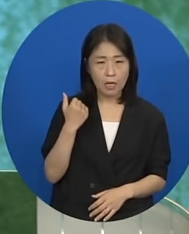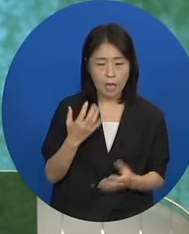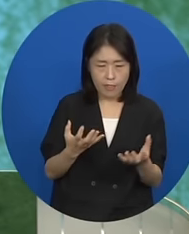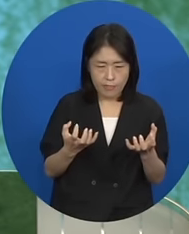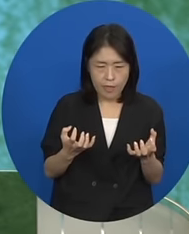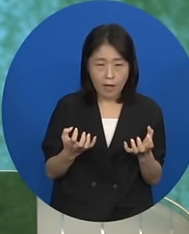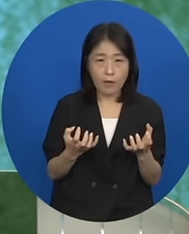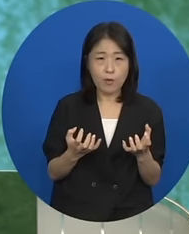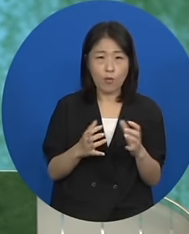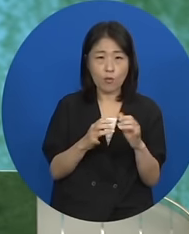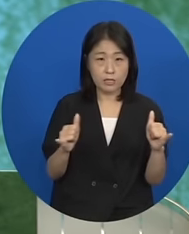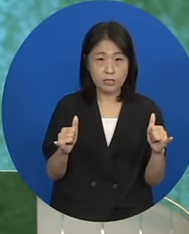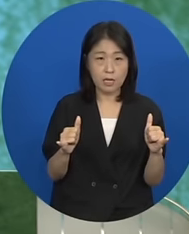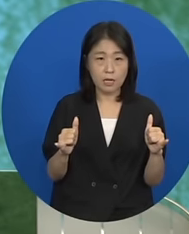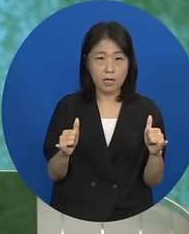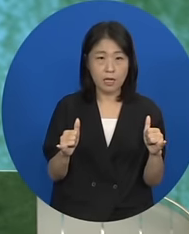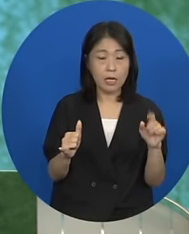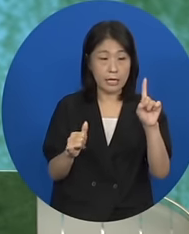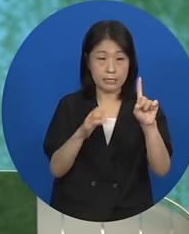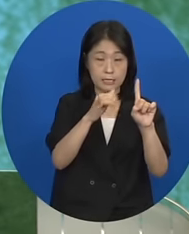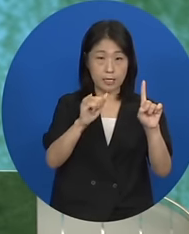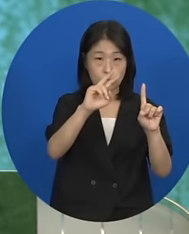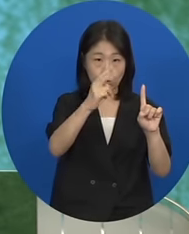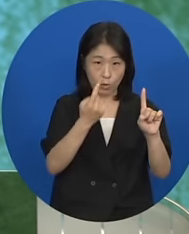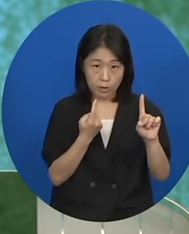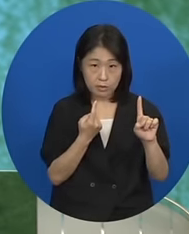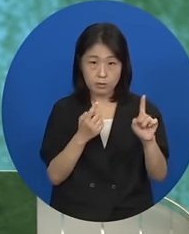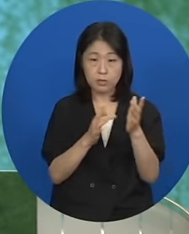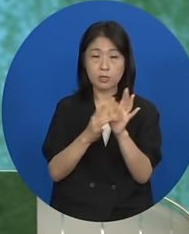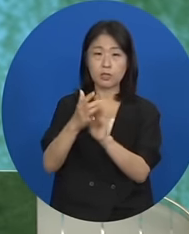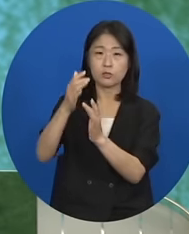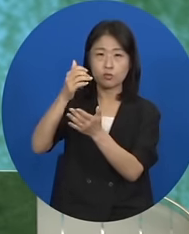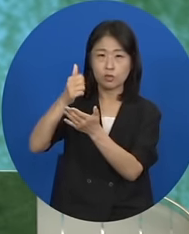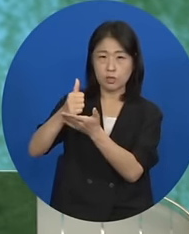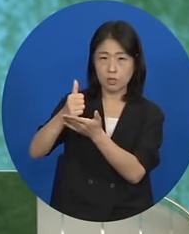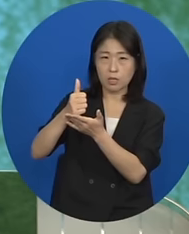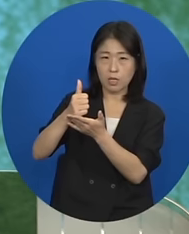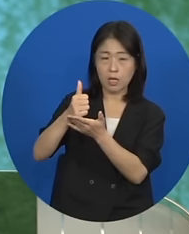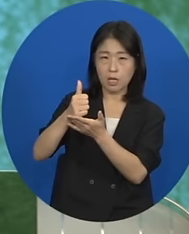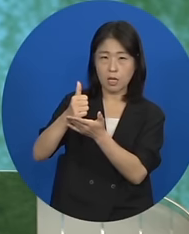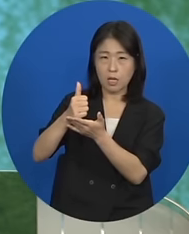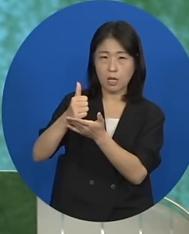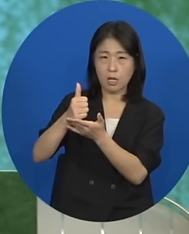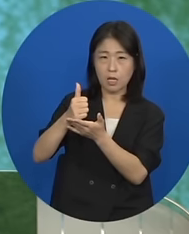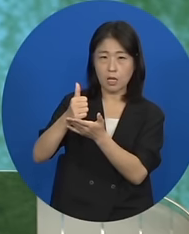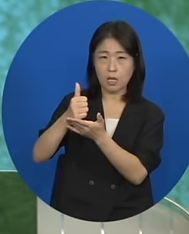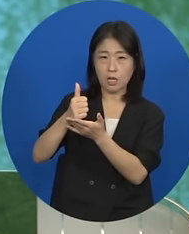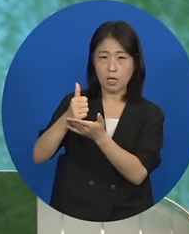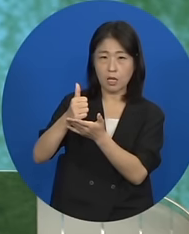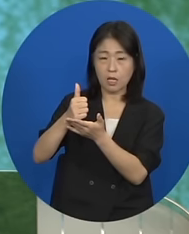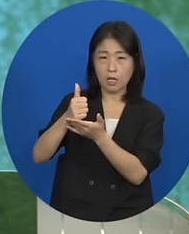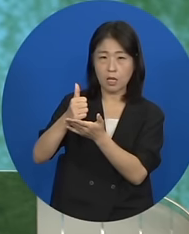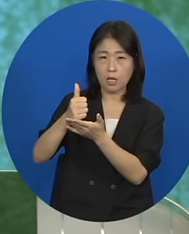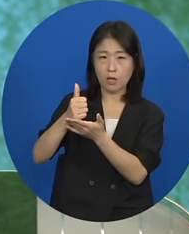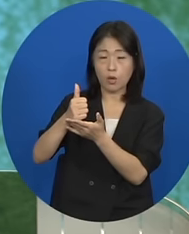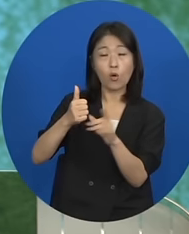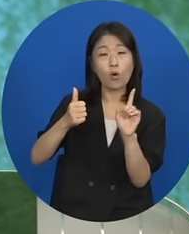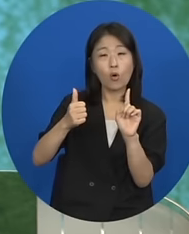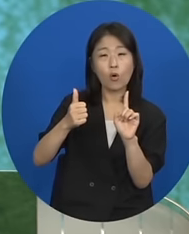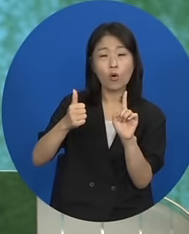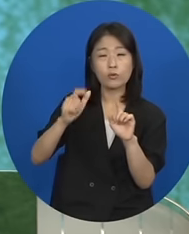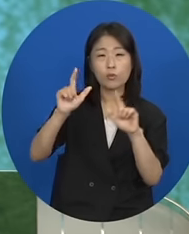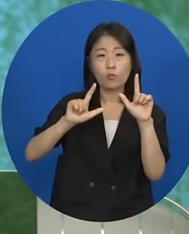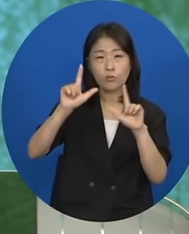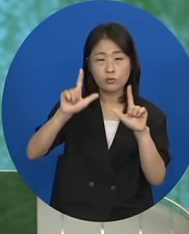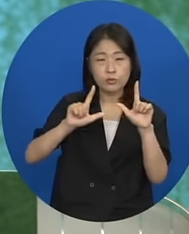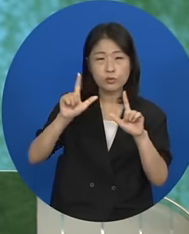치유받은 사마리아여인 돌아왔죠 돌아와서 예수님께 어떻게 어떤 모습으로 나오지 보셨습니까 다시